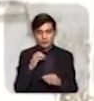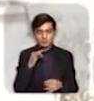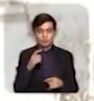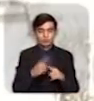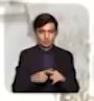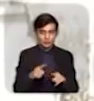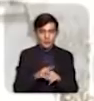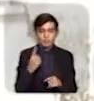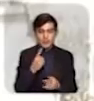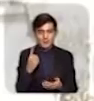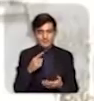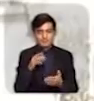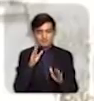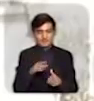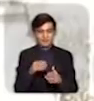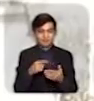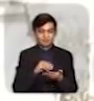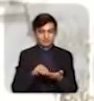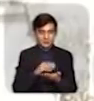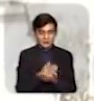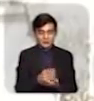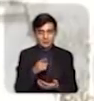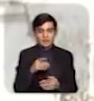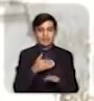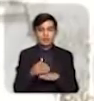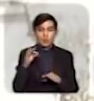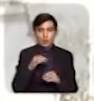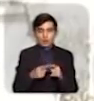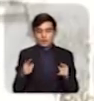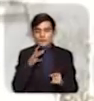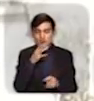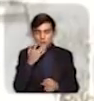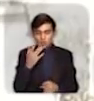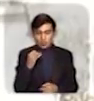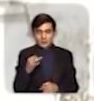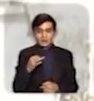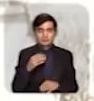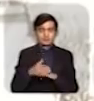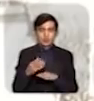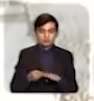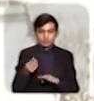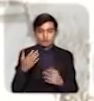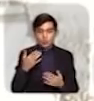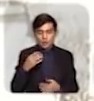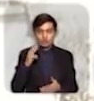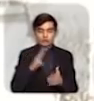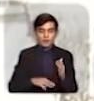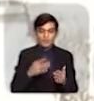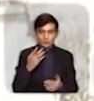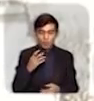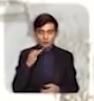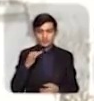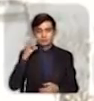Оның бірінші бетінде көрсетіледі. Онда несиенің мерзімі, пайыздық мөлшерлемесі, төлем тәртібі, айыппұл санкциялар сияқты